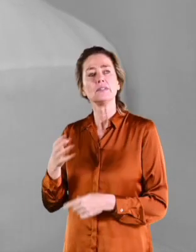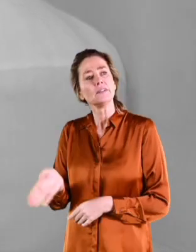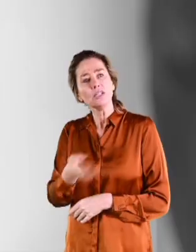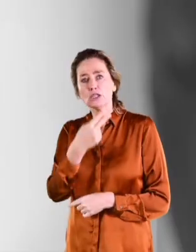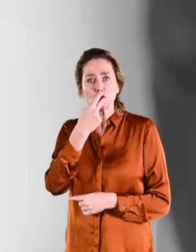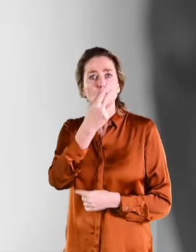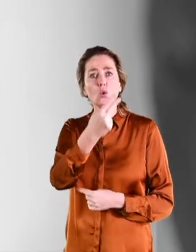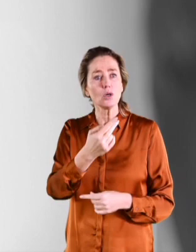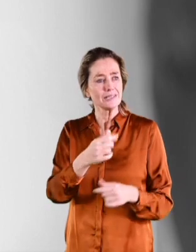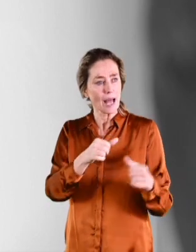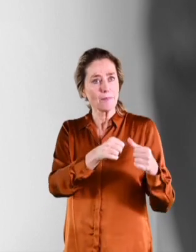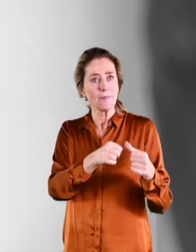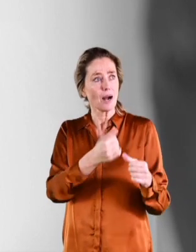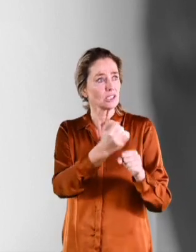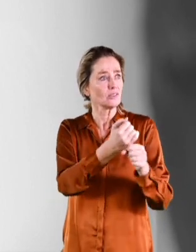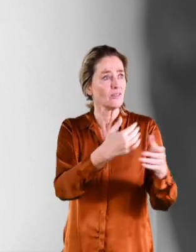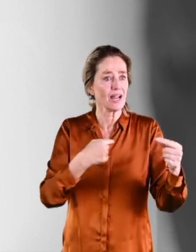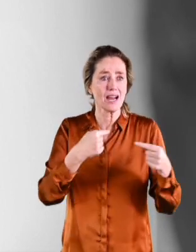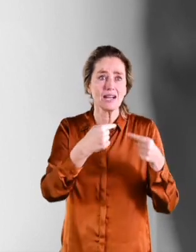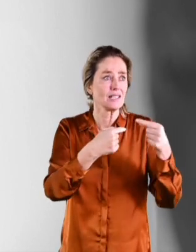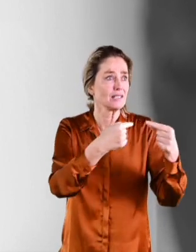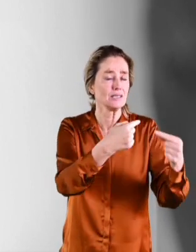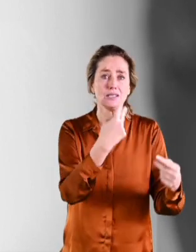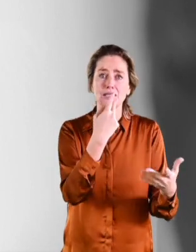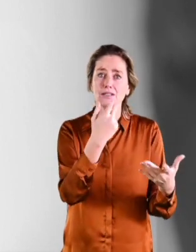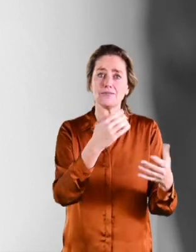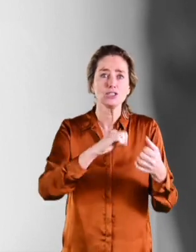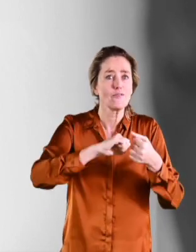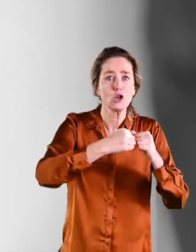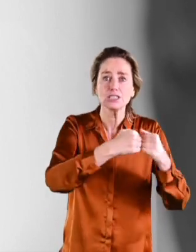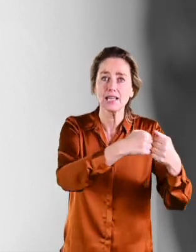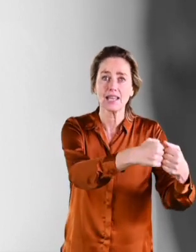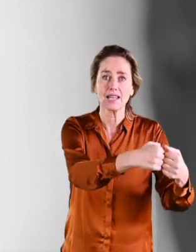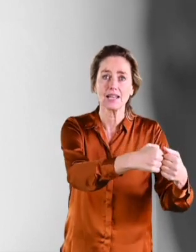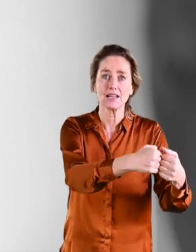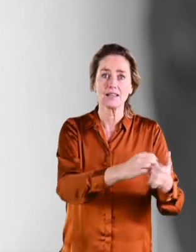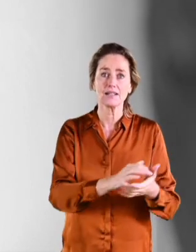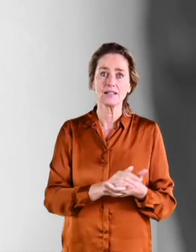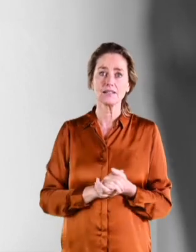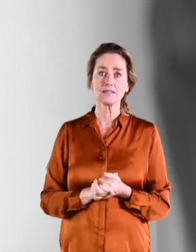was een enorme worsteling.